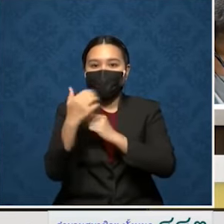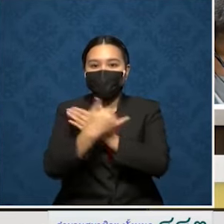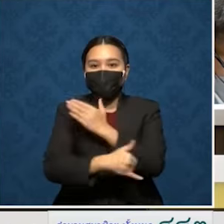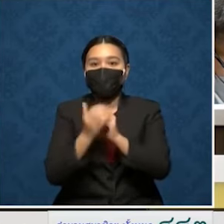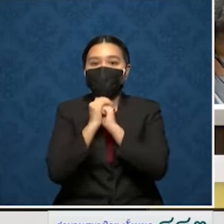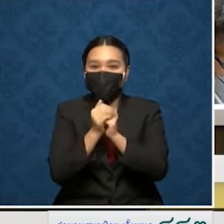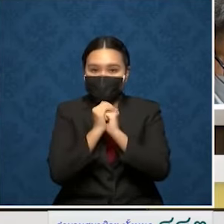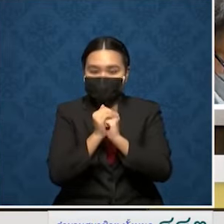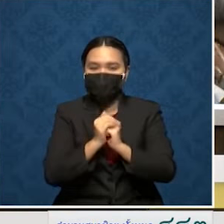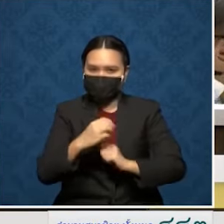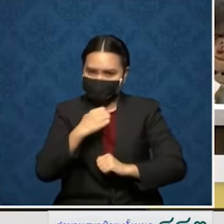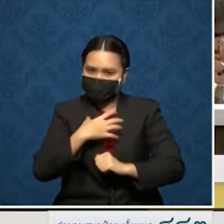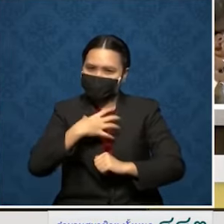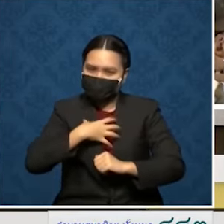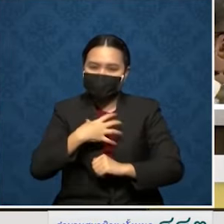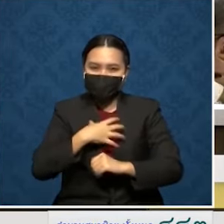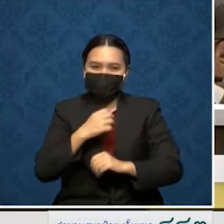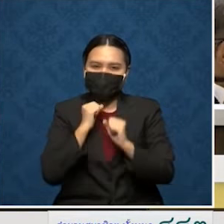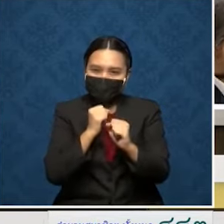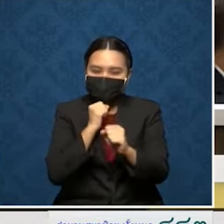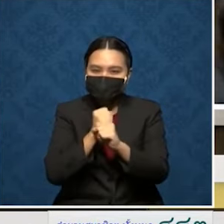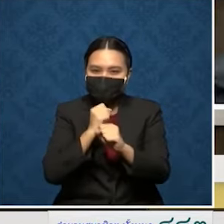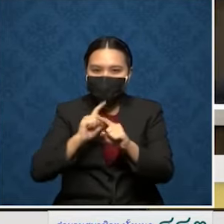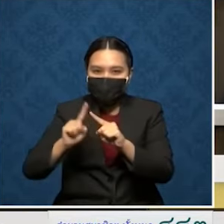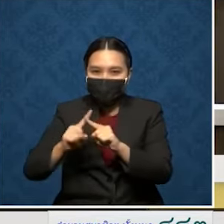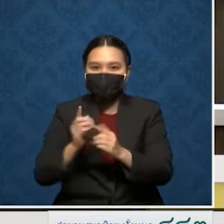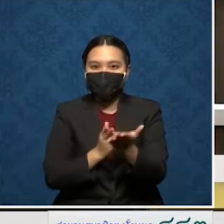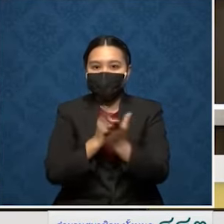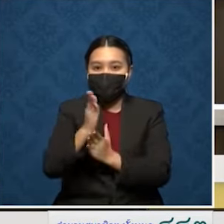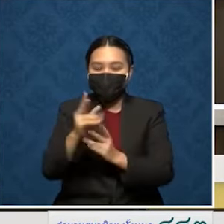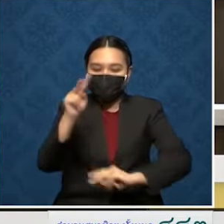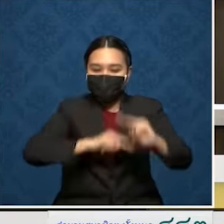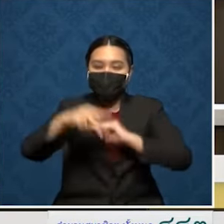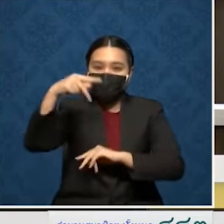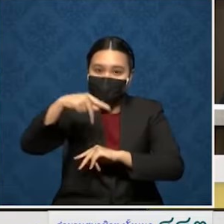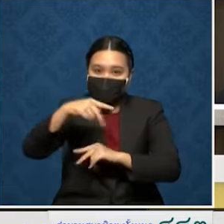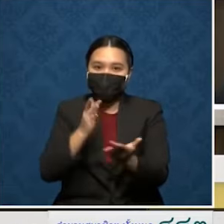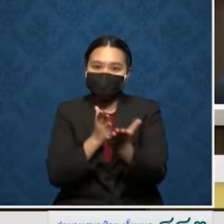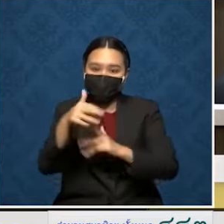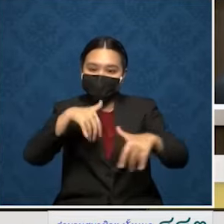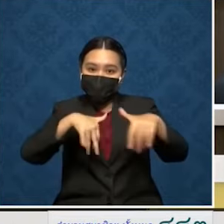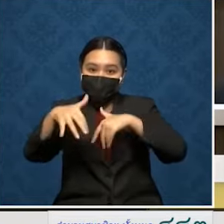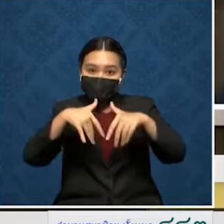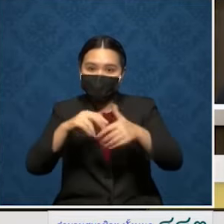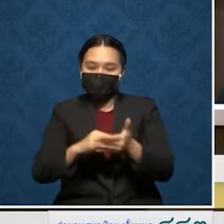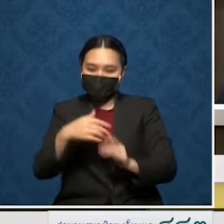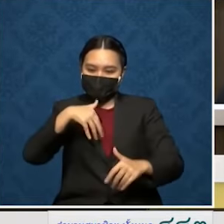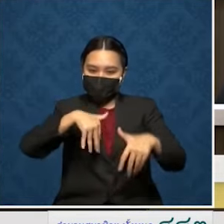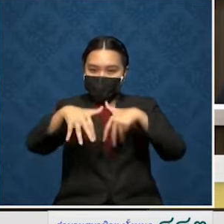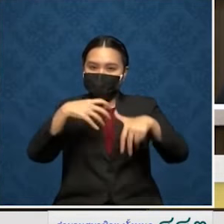าจมีเขตปกครองพิเศษมีการปกครองส่วนท้องถิ่นที่ประชาชนสามารถเลือกผู้บริหารของเขา